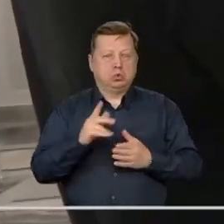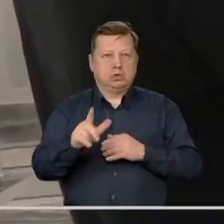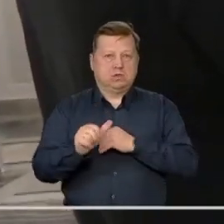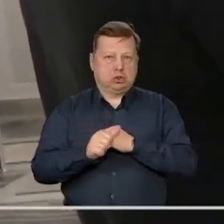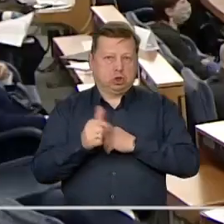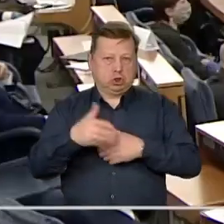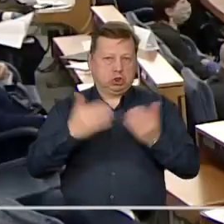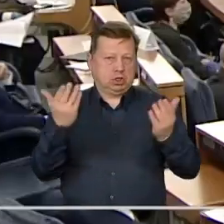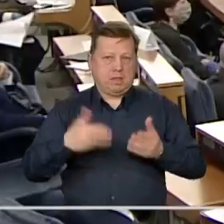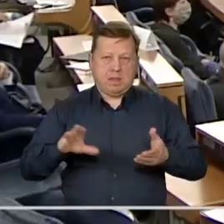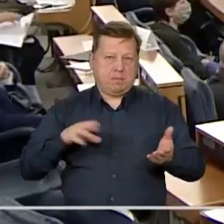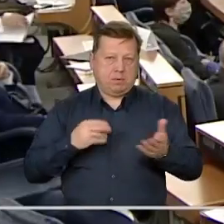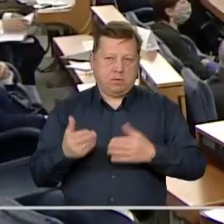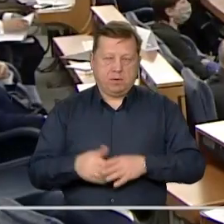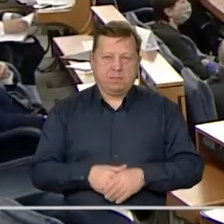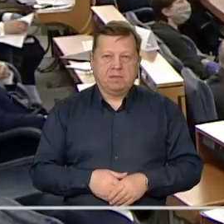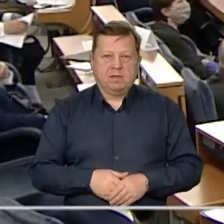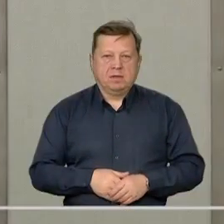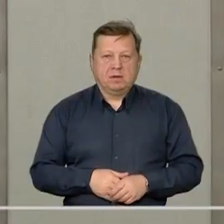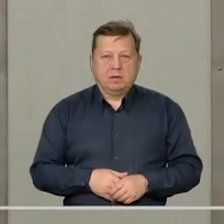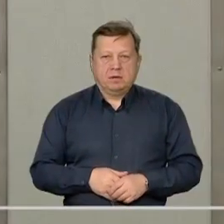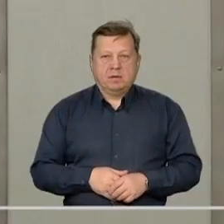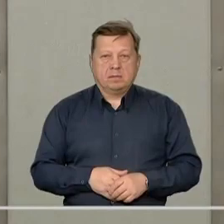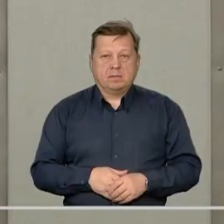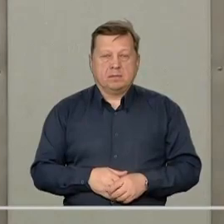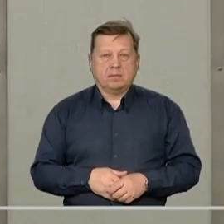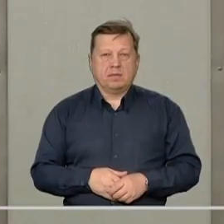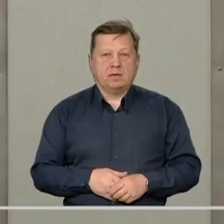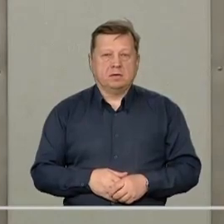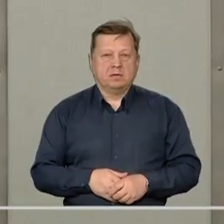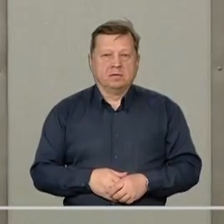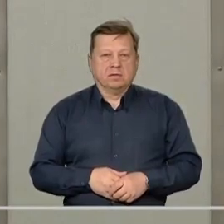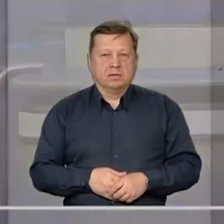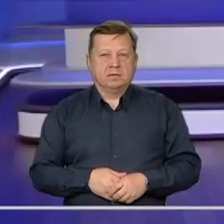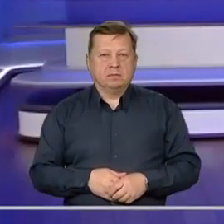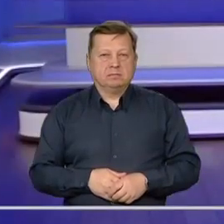260 dni. Proszę o podanie wyników głosowania. Dominik Cierpioł, Wiadomości.